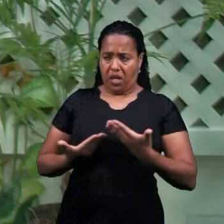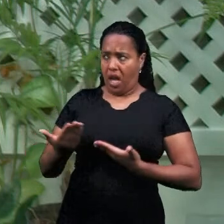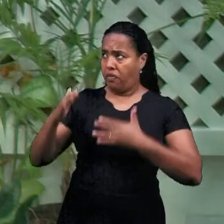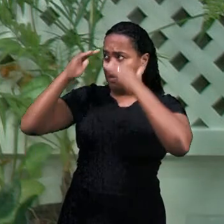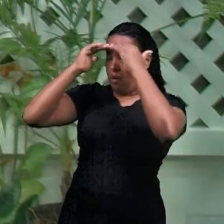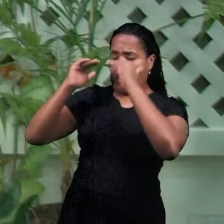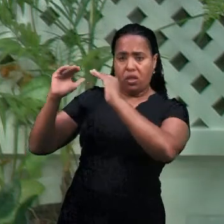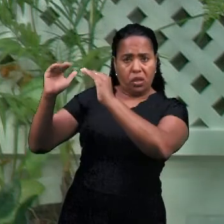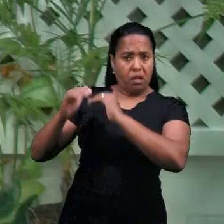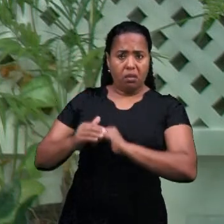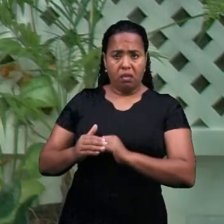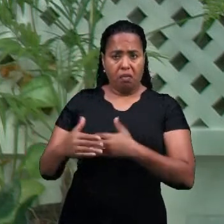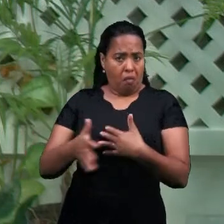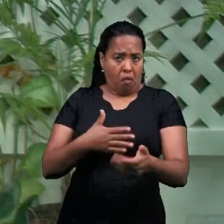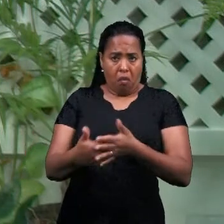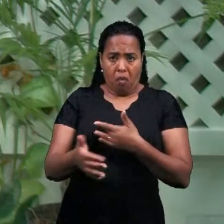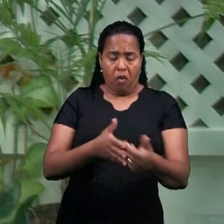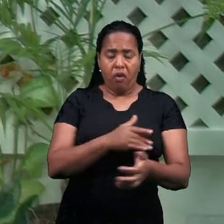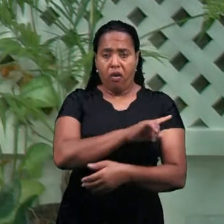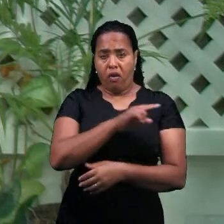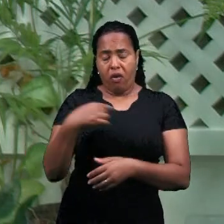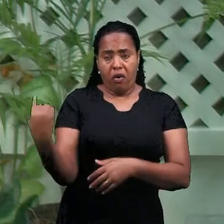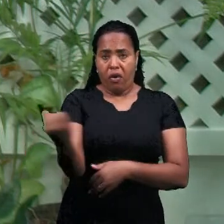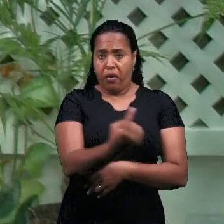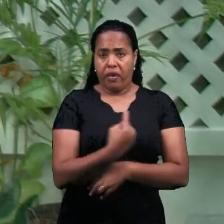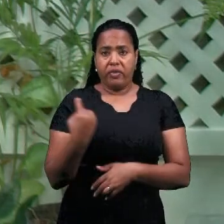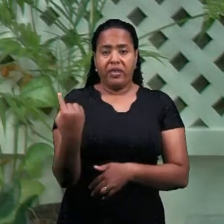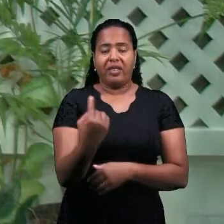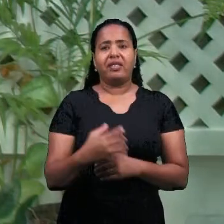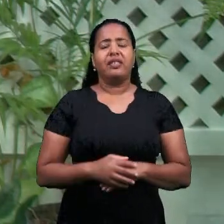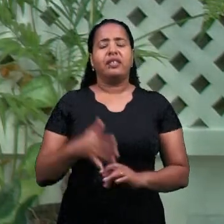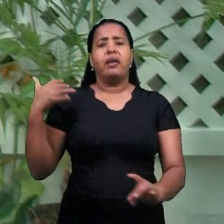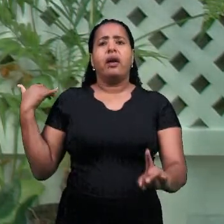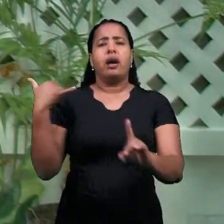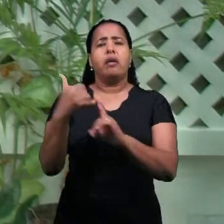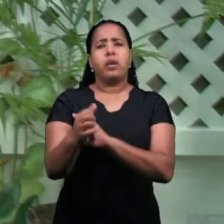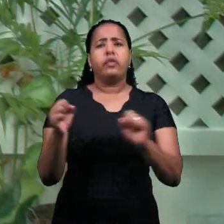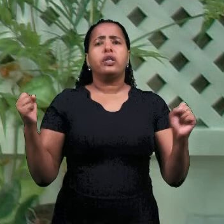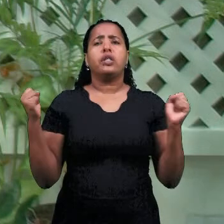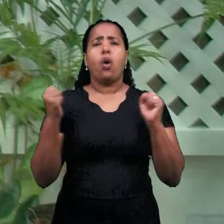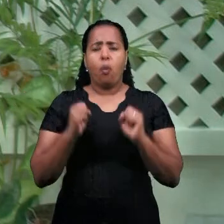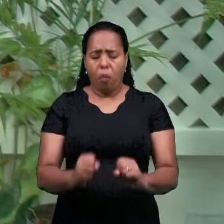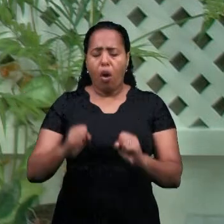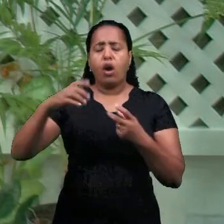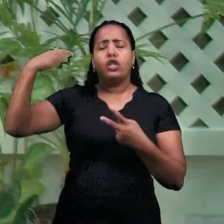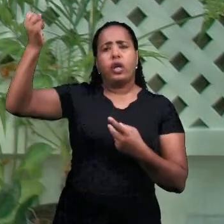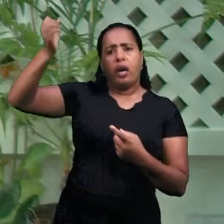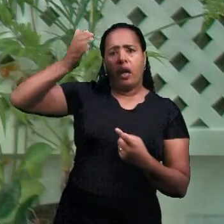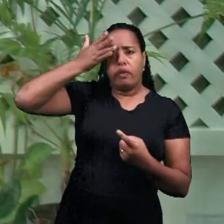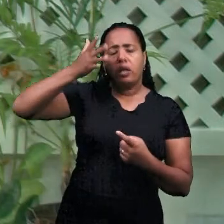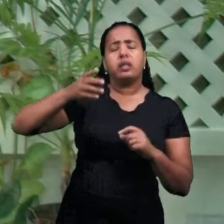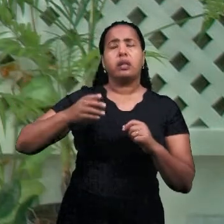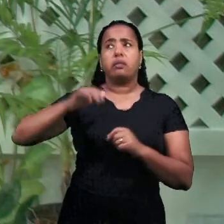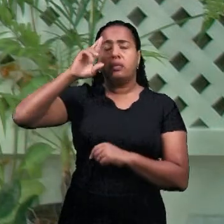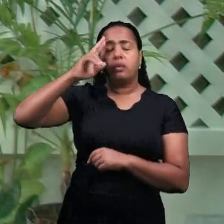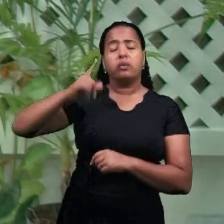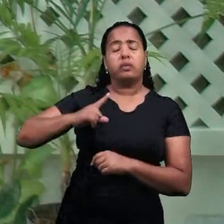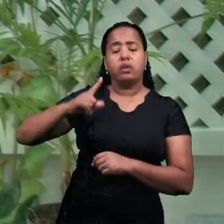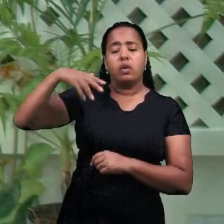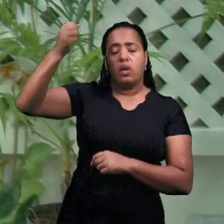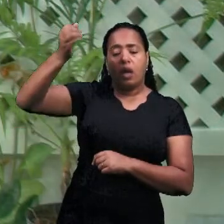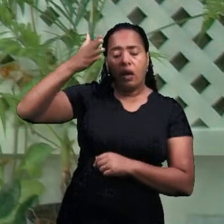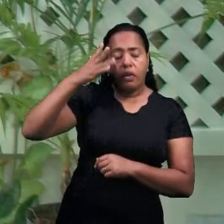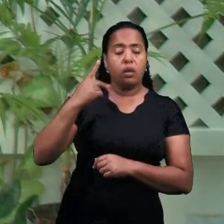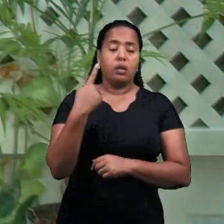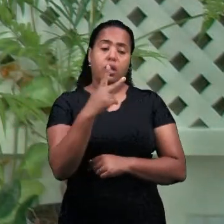juste l'administrateur de ce que le Seigneur m'a demandé de faire. Donc, vous voyez bien, la prophétie peut être une révélation, le Seigneur me donne une révélation à